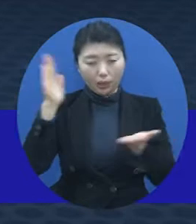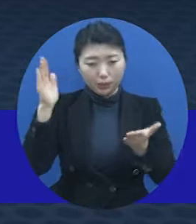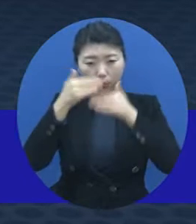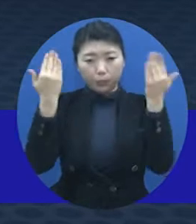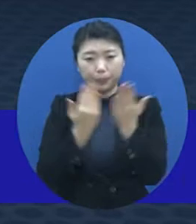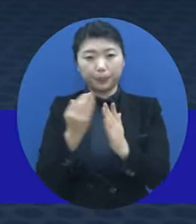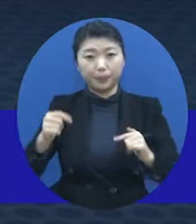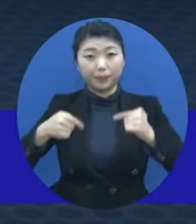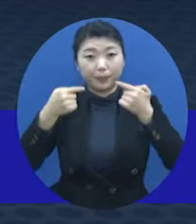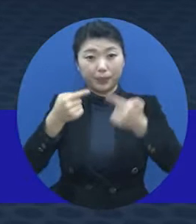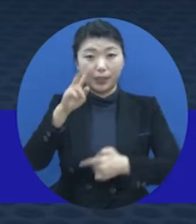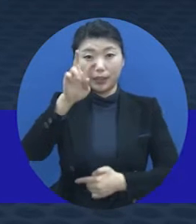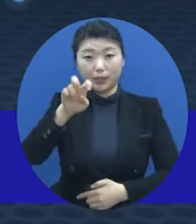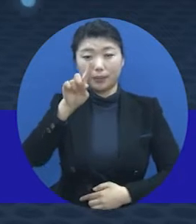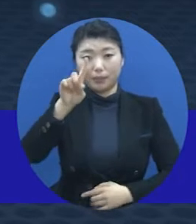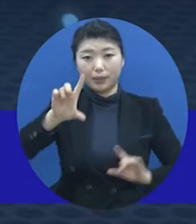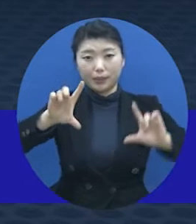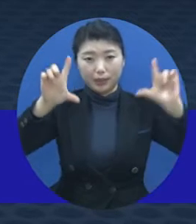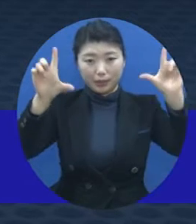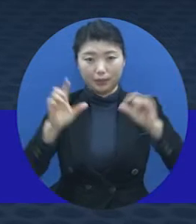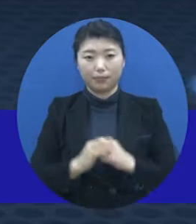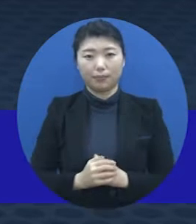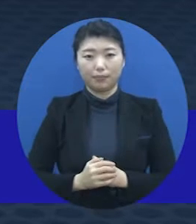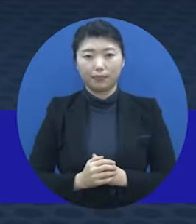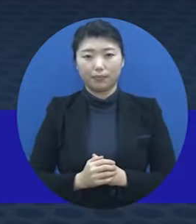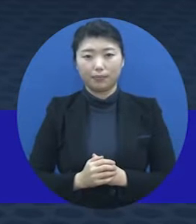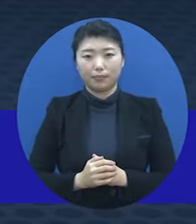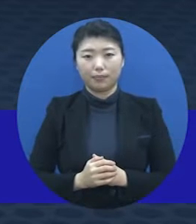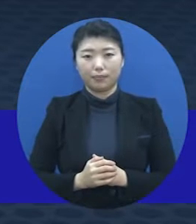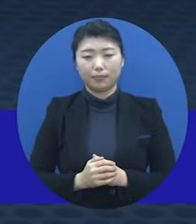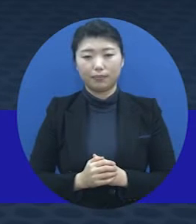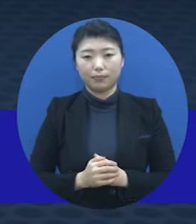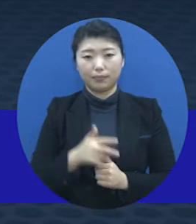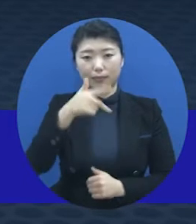학생들이 참여한 가운데 지난 21일 시행했습니다.